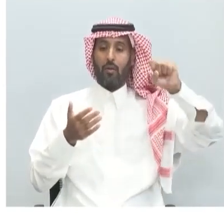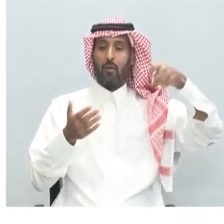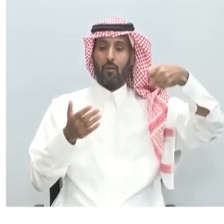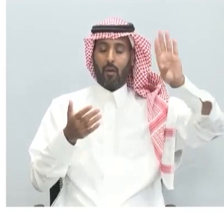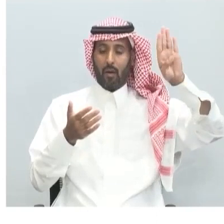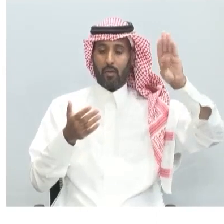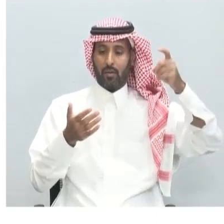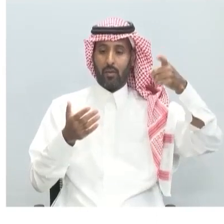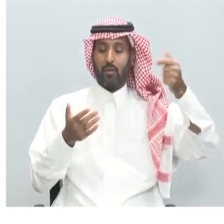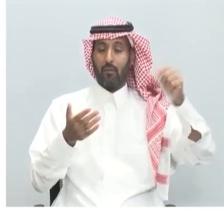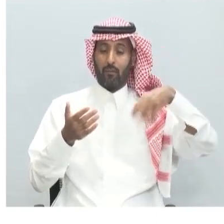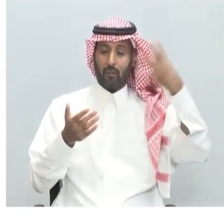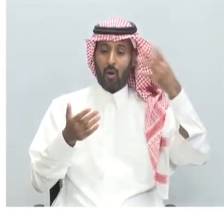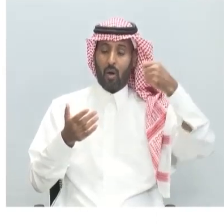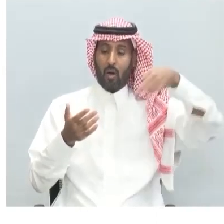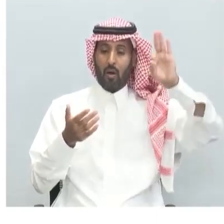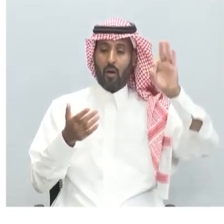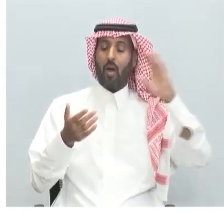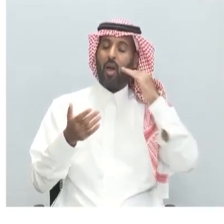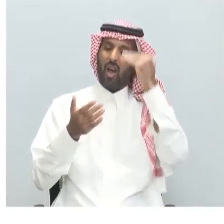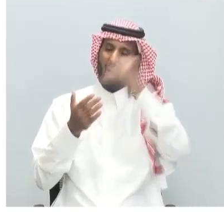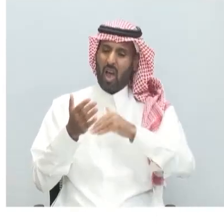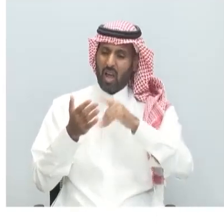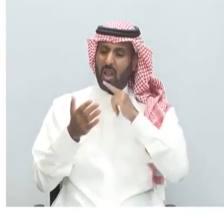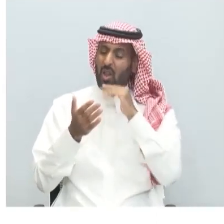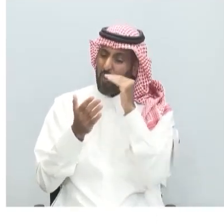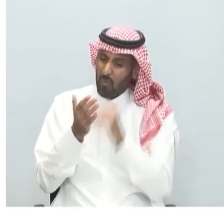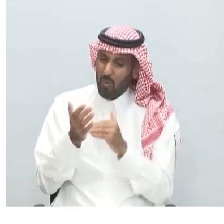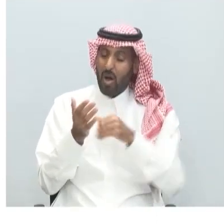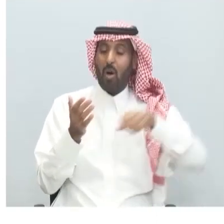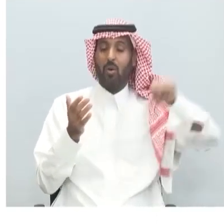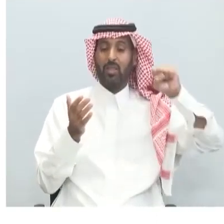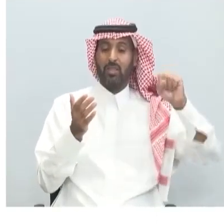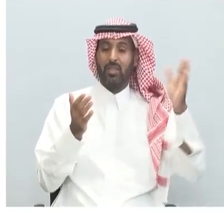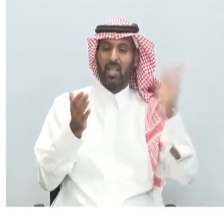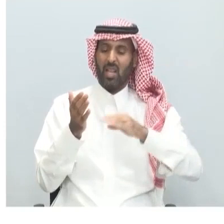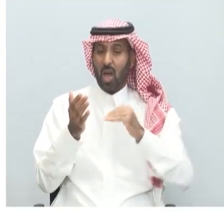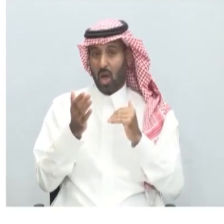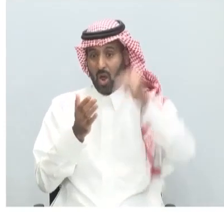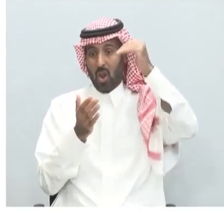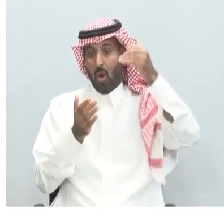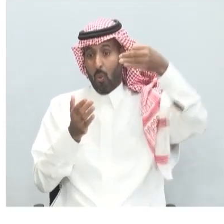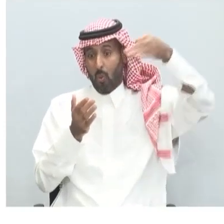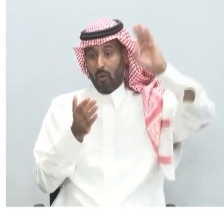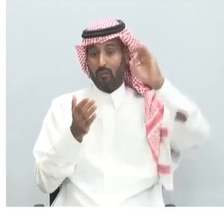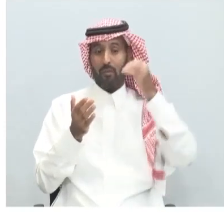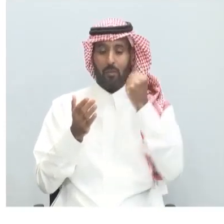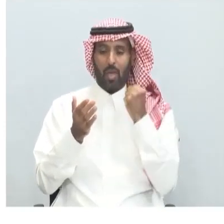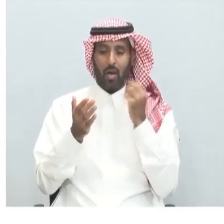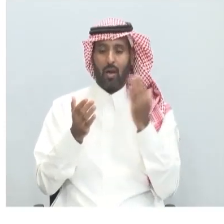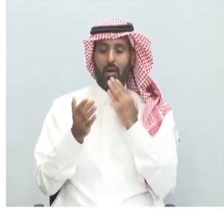طبعا اقلهم هو الاس واعلاهم هو الاف في الطاء اربعه